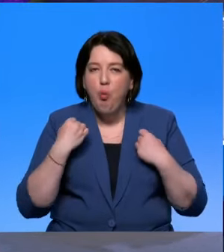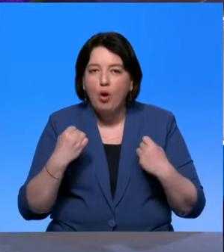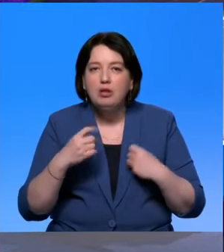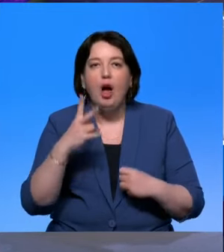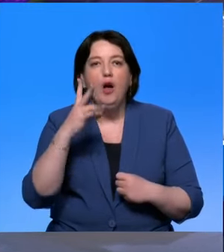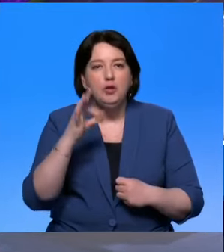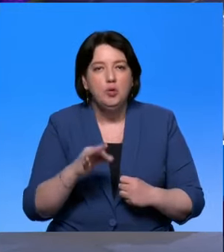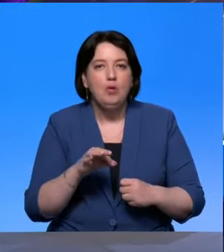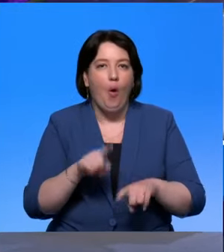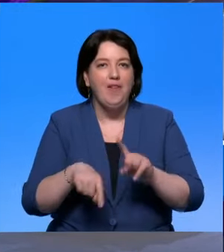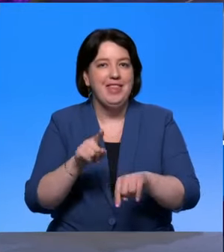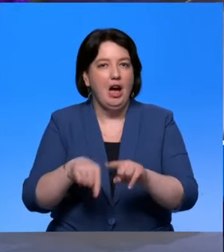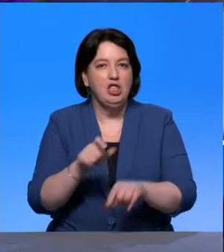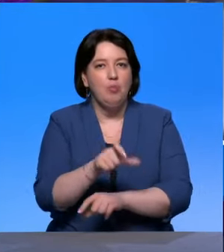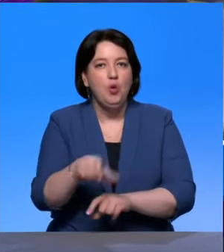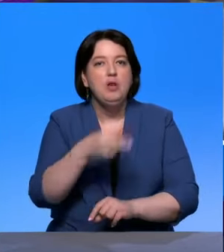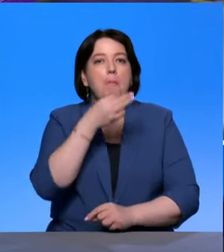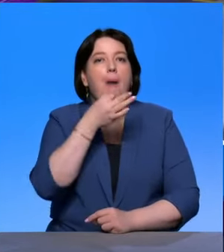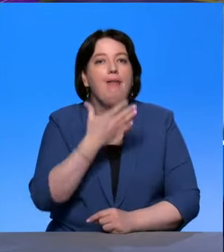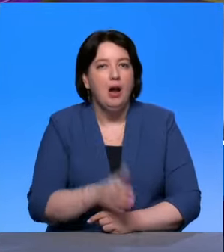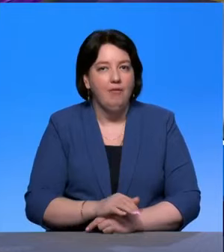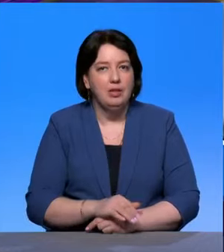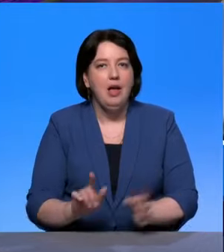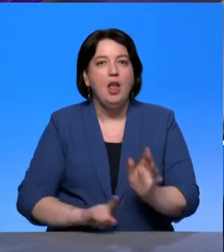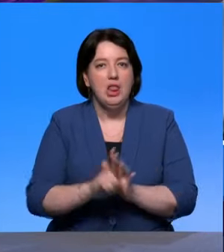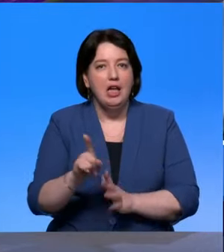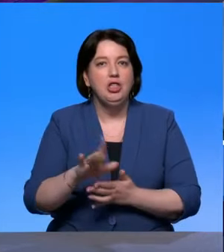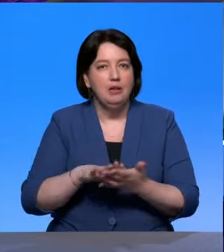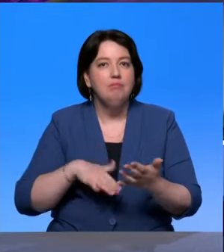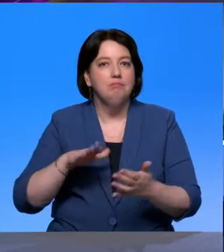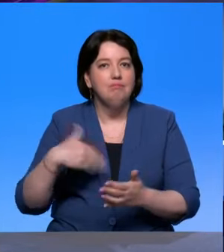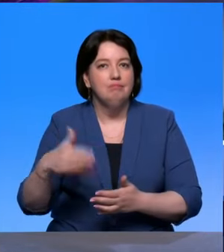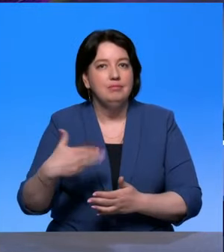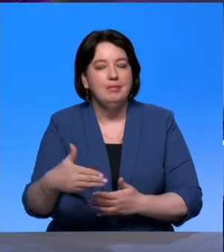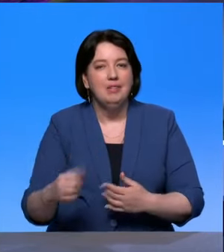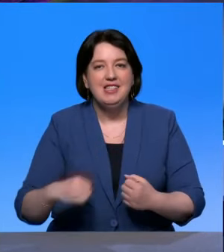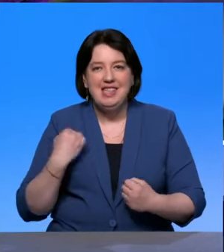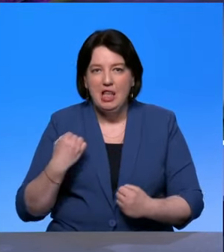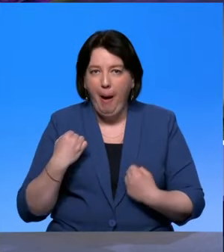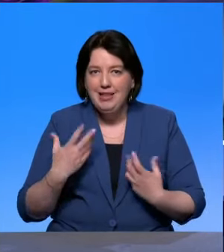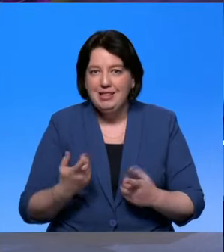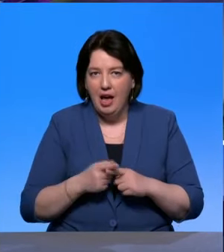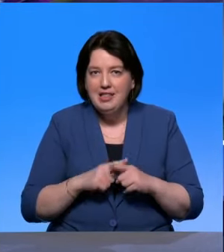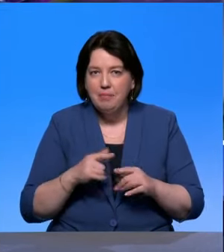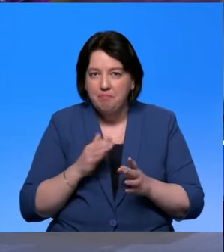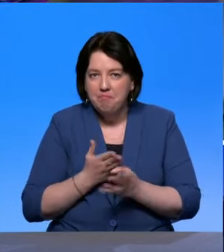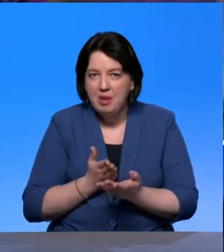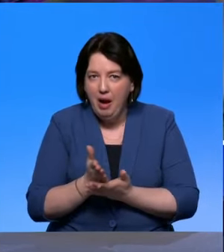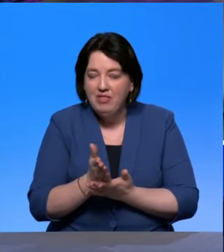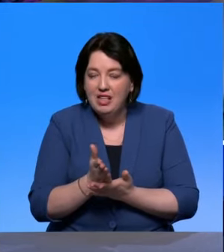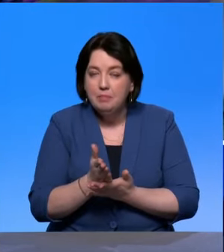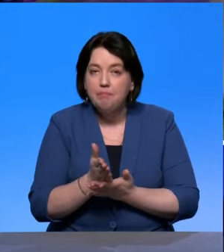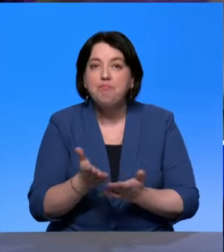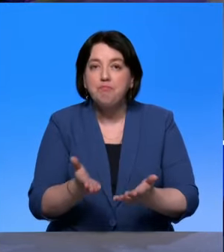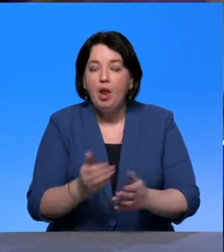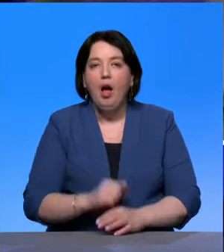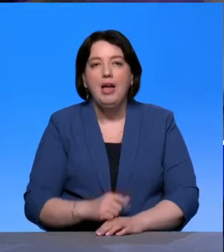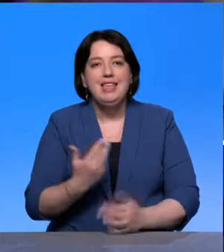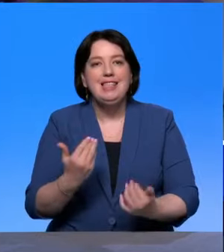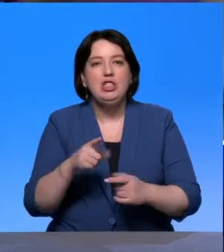Угу. Вот. То же самое и здесь. Понимаете, ну, вот, понимаете,